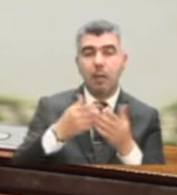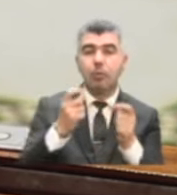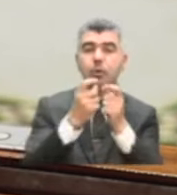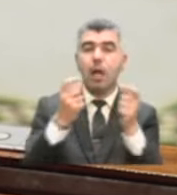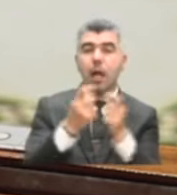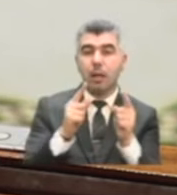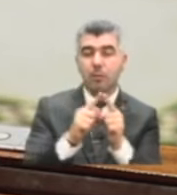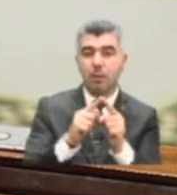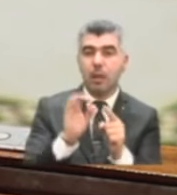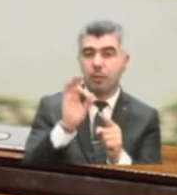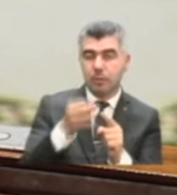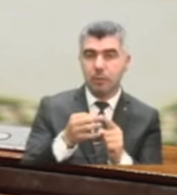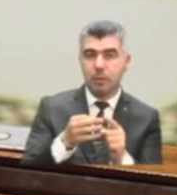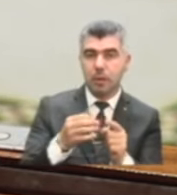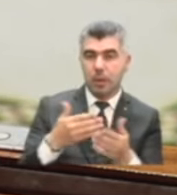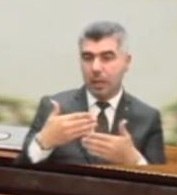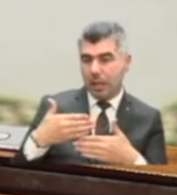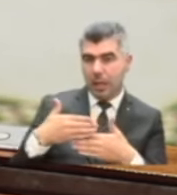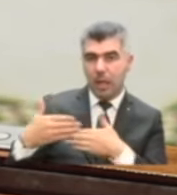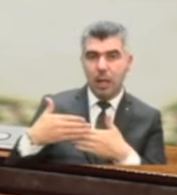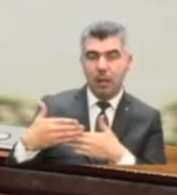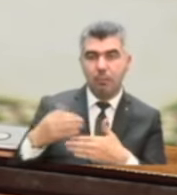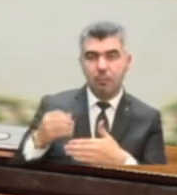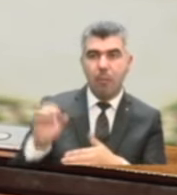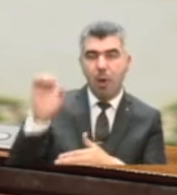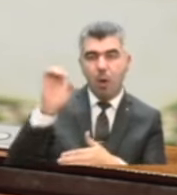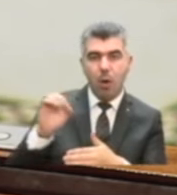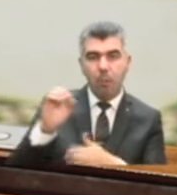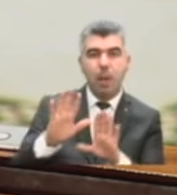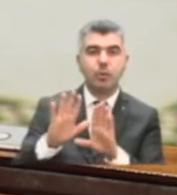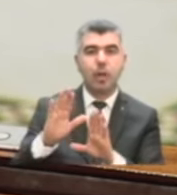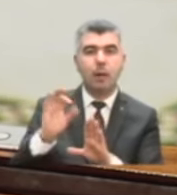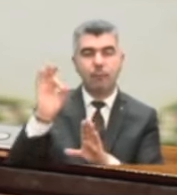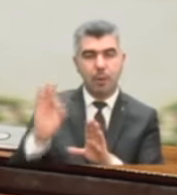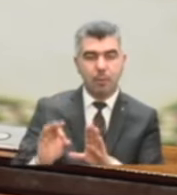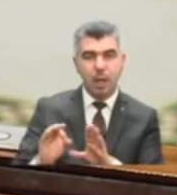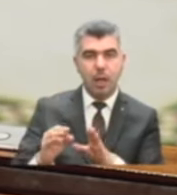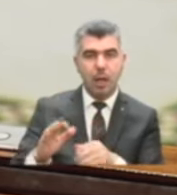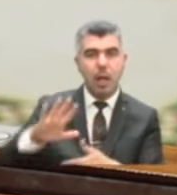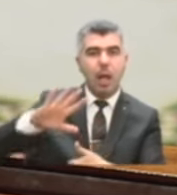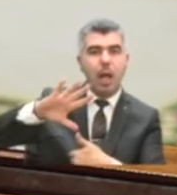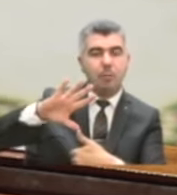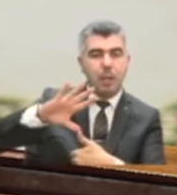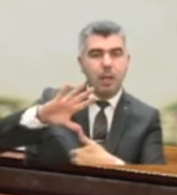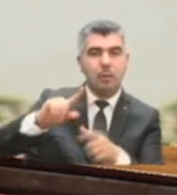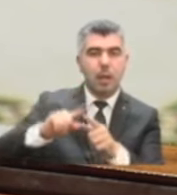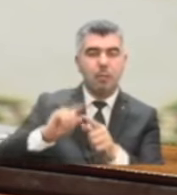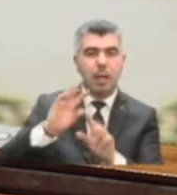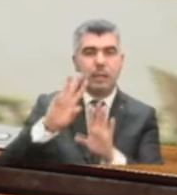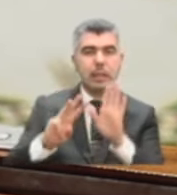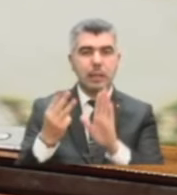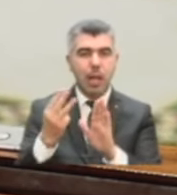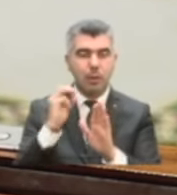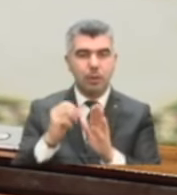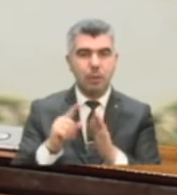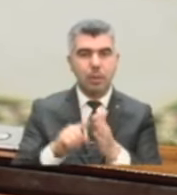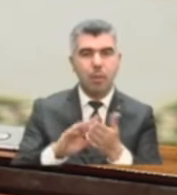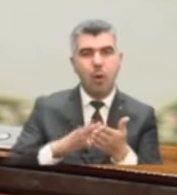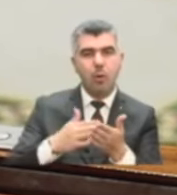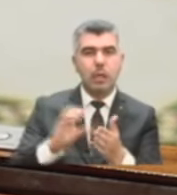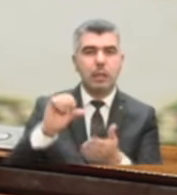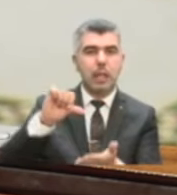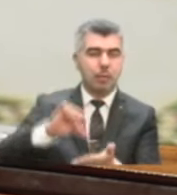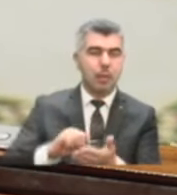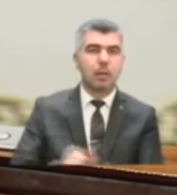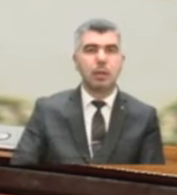بتعزيز خطوطها خلال هذه الفترة، أوروبا ب 10%، أمريكا الشمالية ب 13%، كما تعزز النقل الداخلي عبر محور البيضاء.